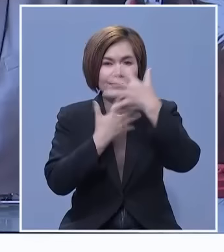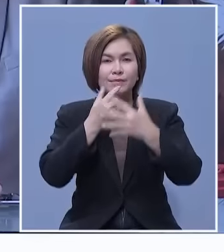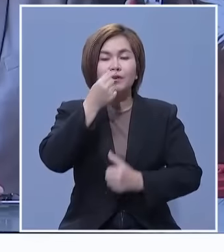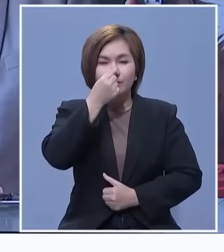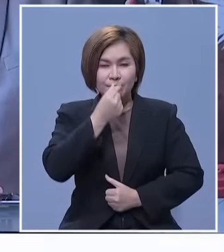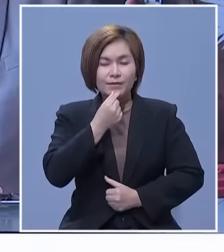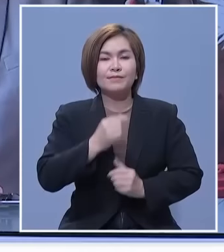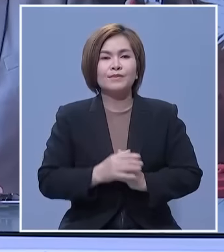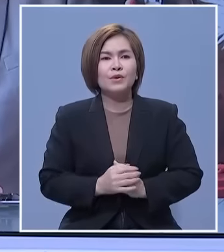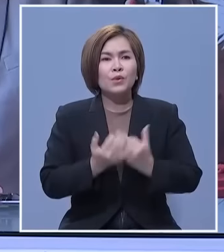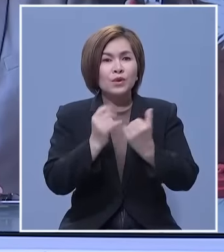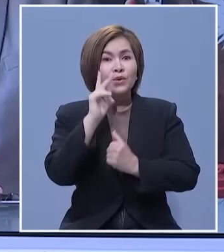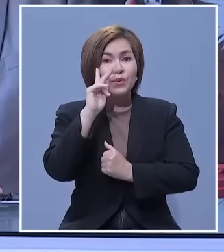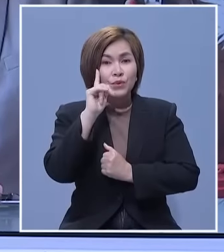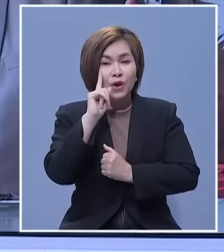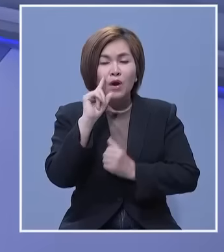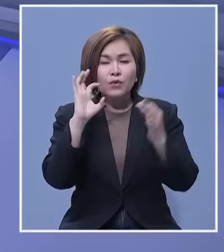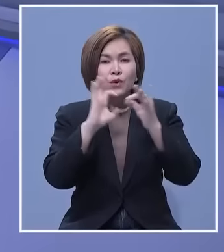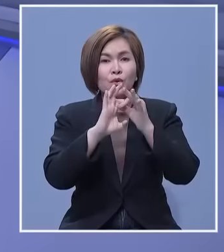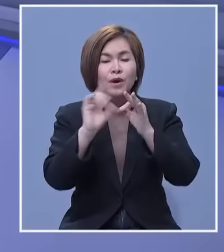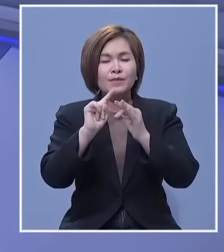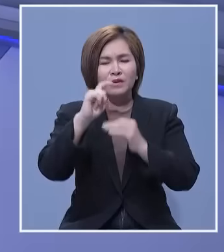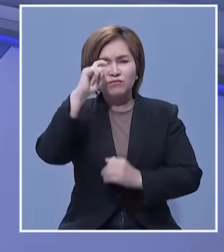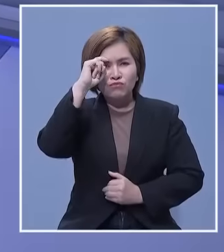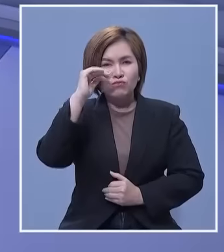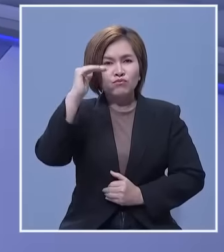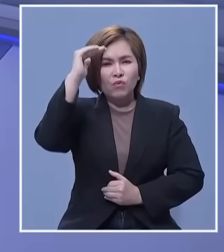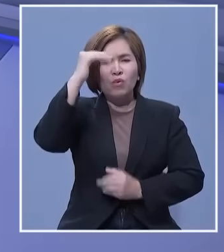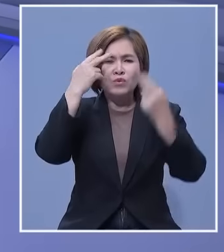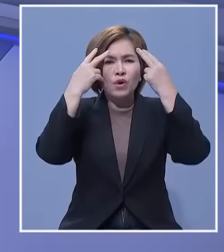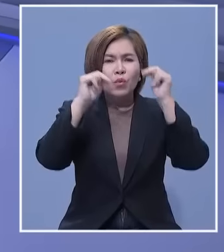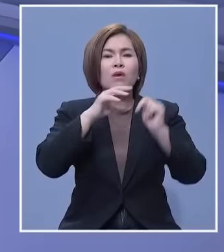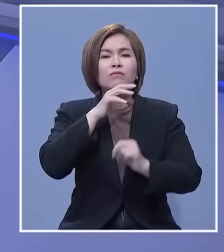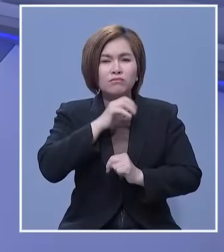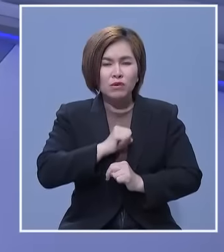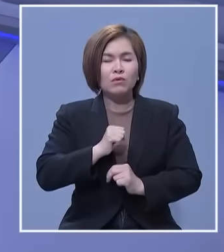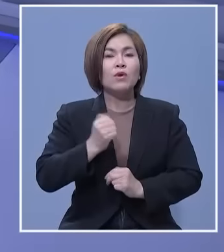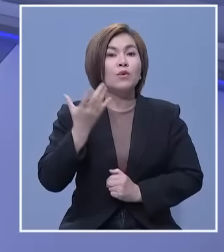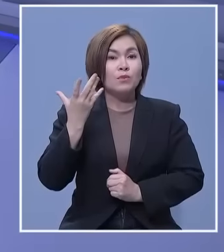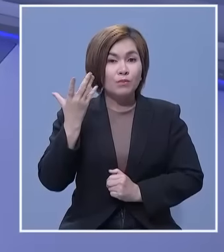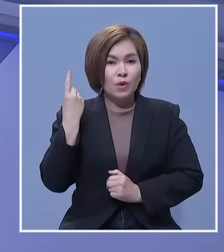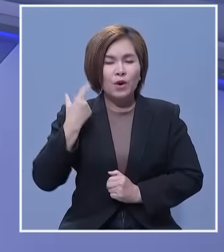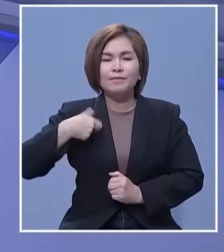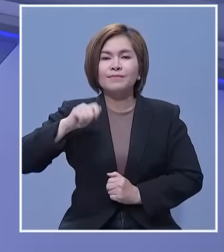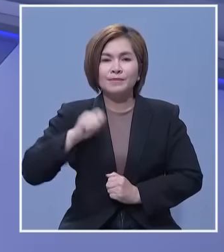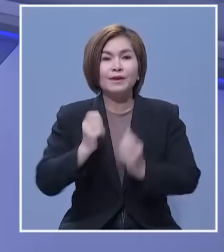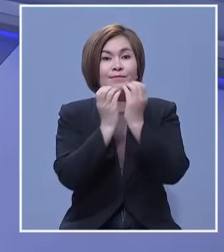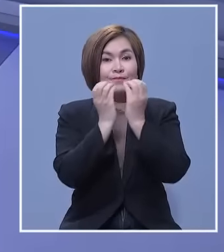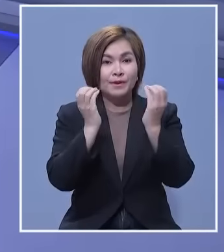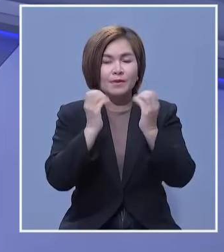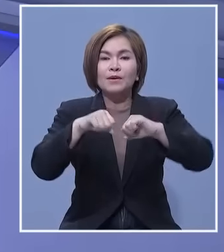วันนี้เริ่มต้นด้วยข่าวใหญ่เรื่องของอดีตนายกต้องใช้คำว่าอดีตแล้วนะคะ คุ ณเศรษฐาทวีสินหลังจากเมื่อวานนี้ศาลรัฐธรรมนูญมีมติ